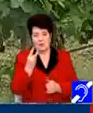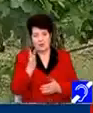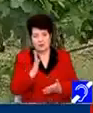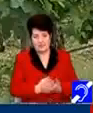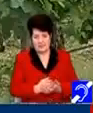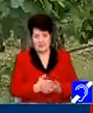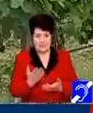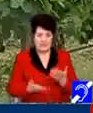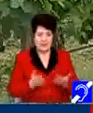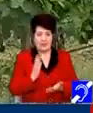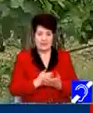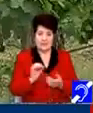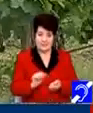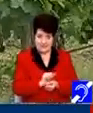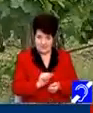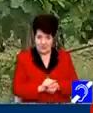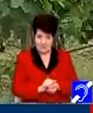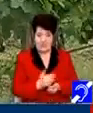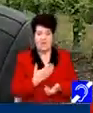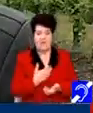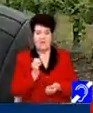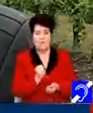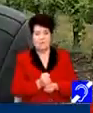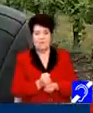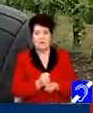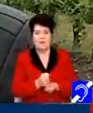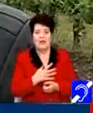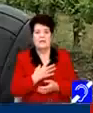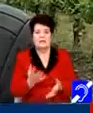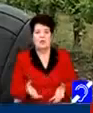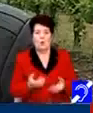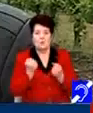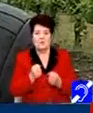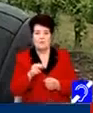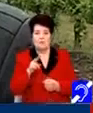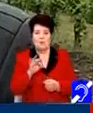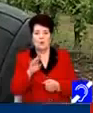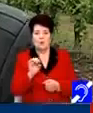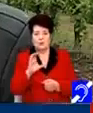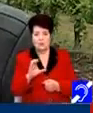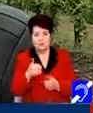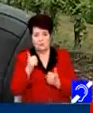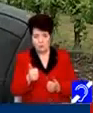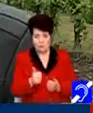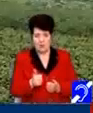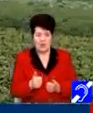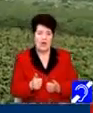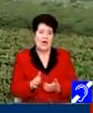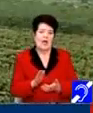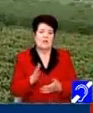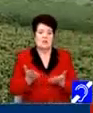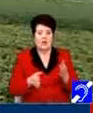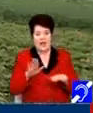că, chiar și dacă este secetă, noi avem posibilitatea să irigăm și să obținem oricum un produs bun și cantitativ și calitativ.